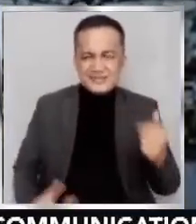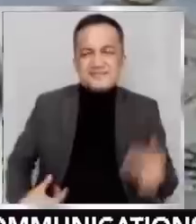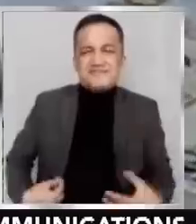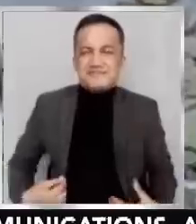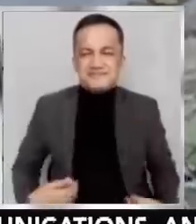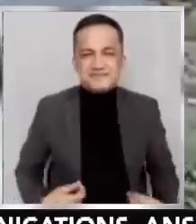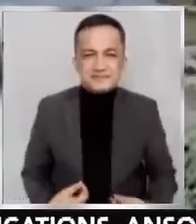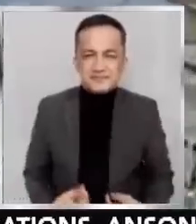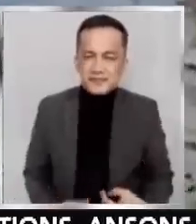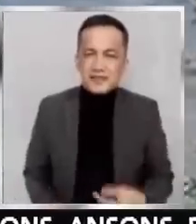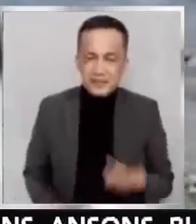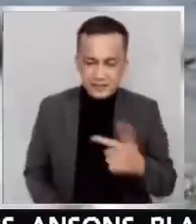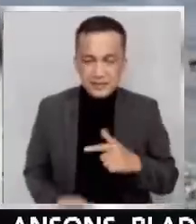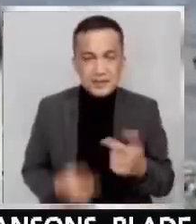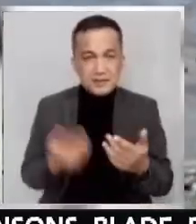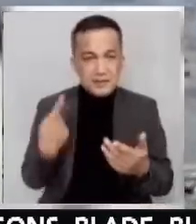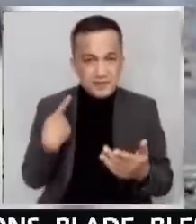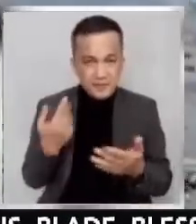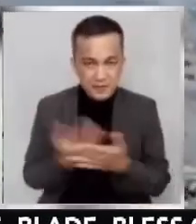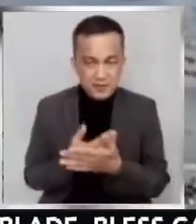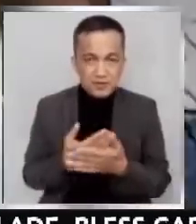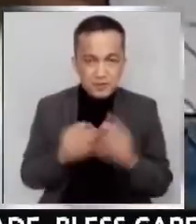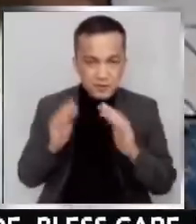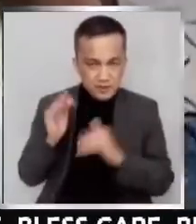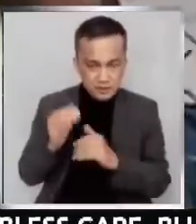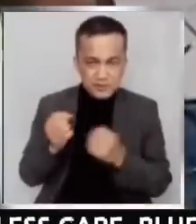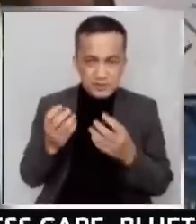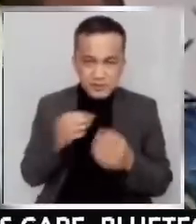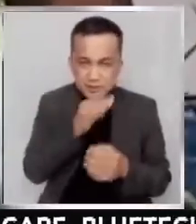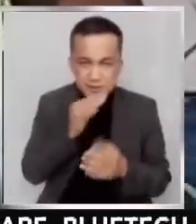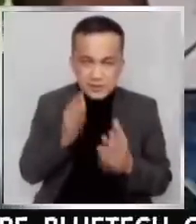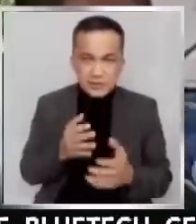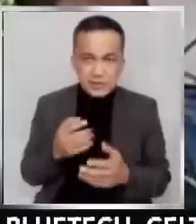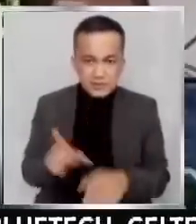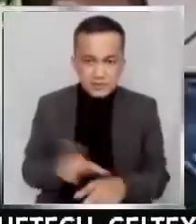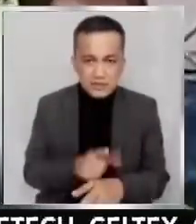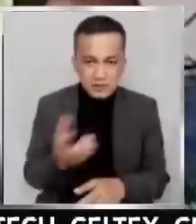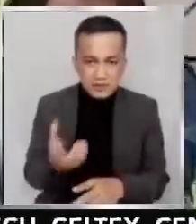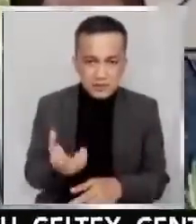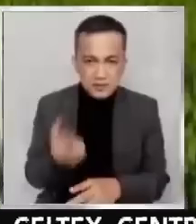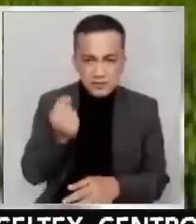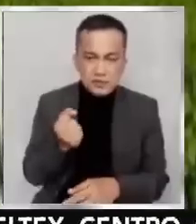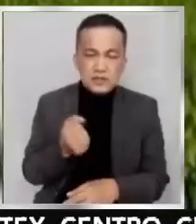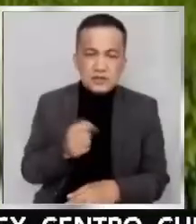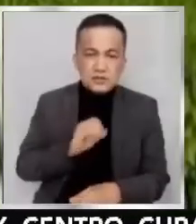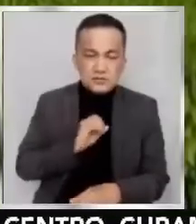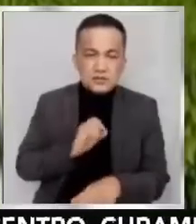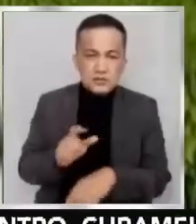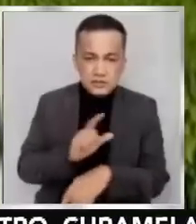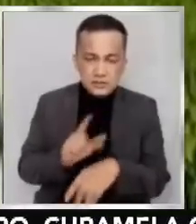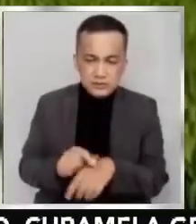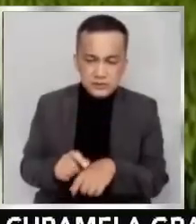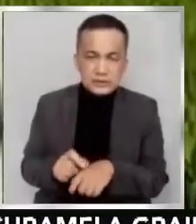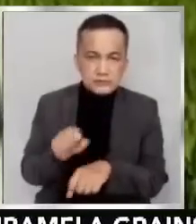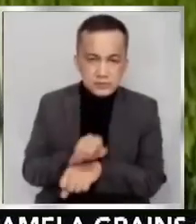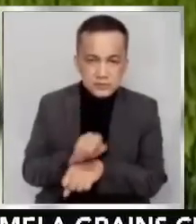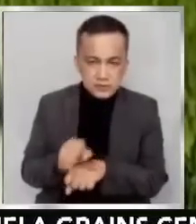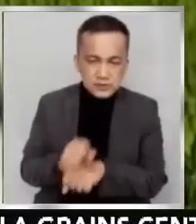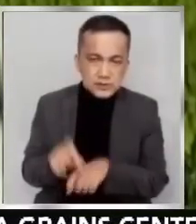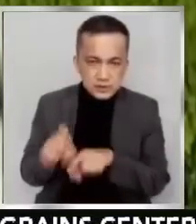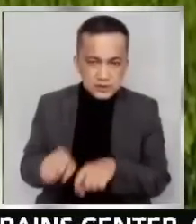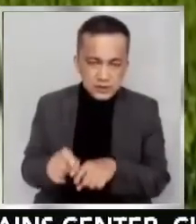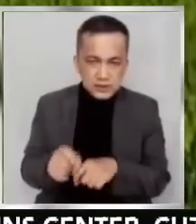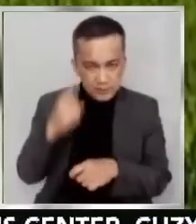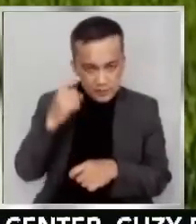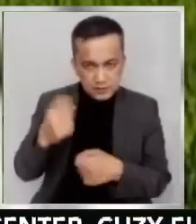pag-asa para sa maraming magsasakang matagal ng pangarap magmay-ari ng lupang pinaghihirapang bungkalin. Pangarap na sinikap mabuo sa